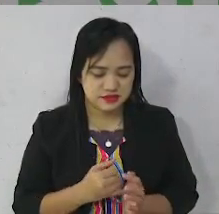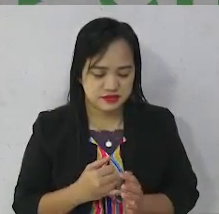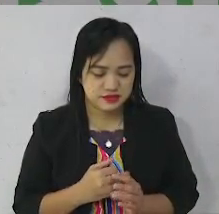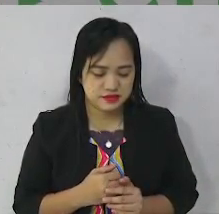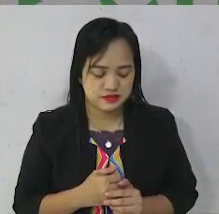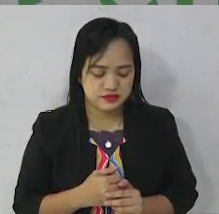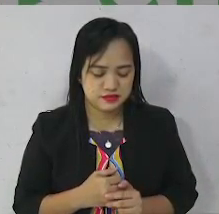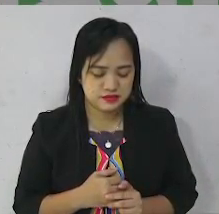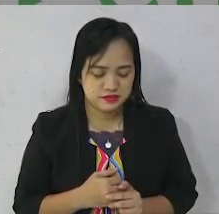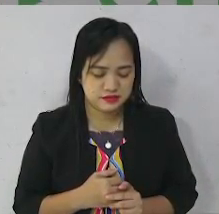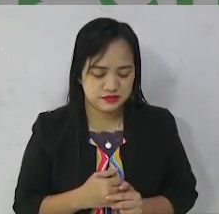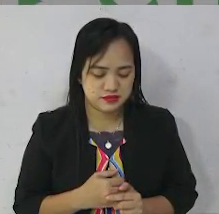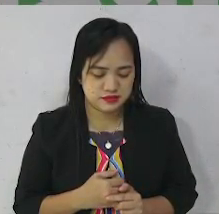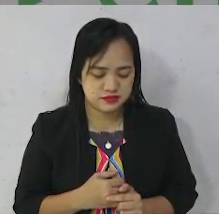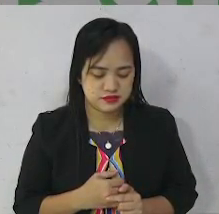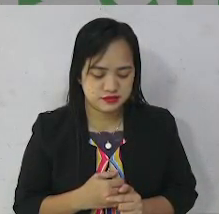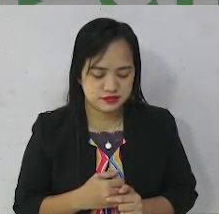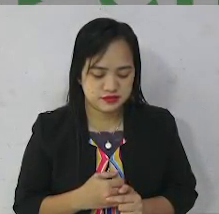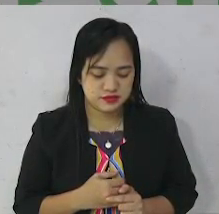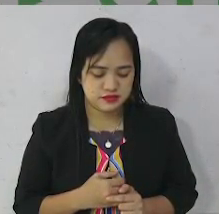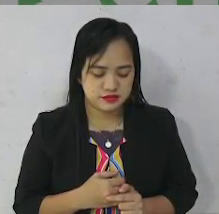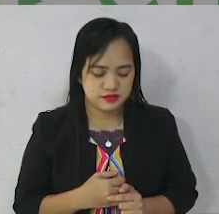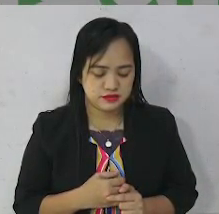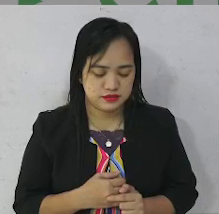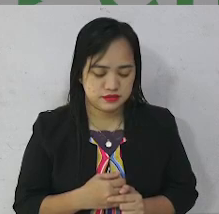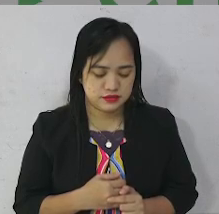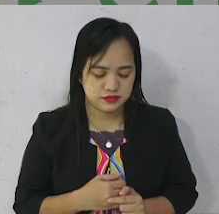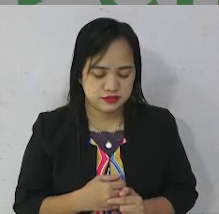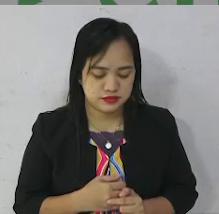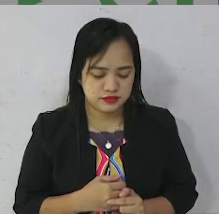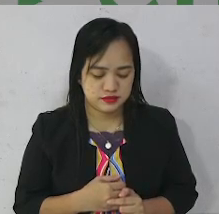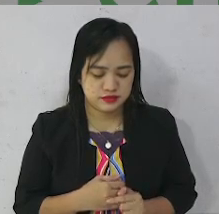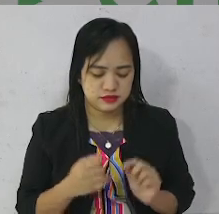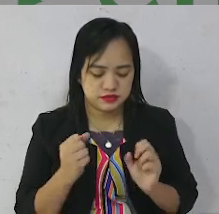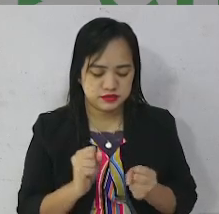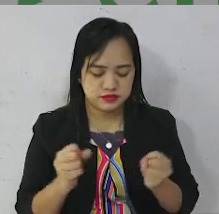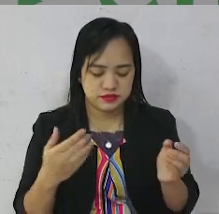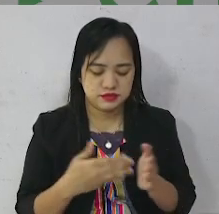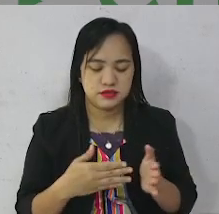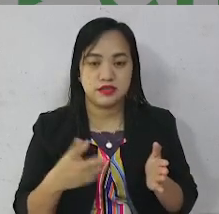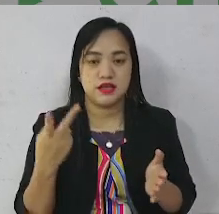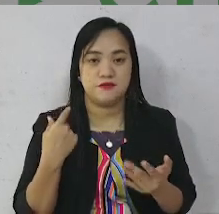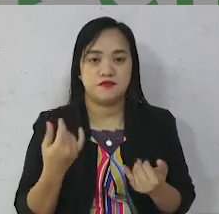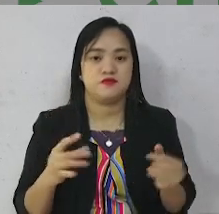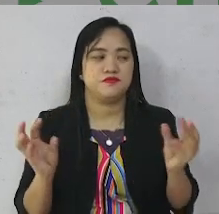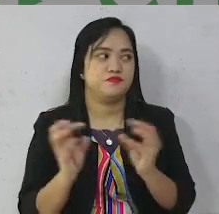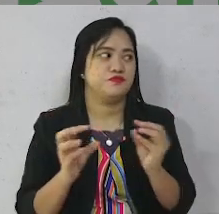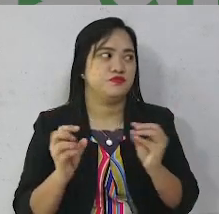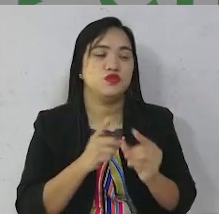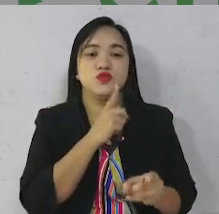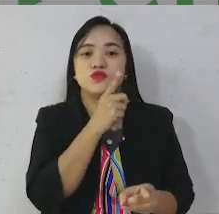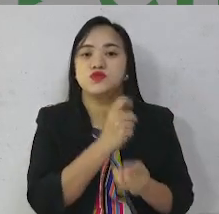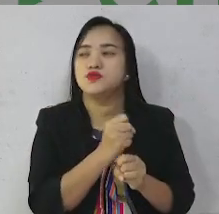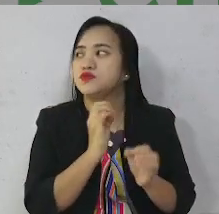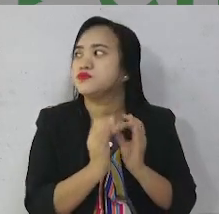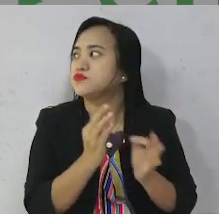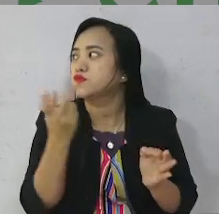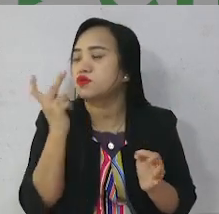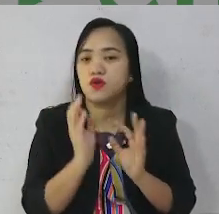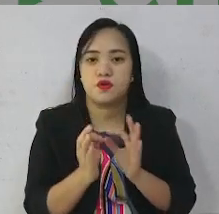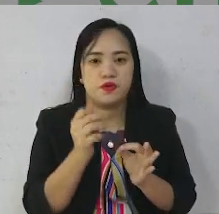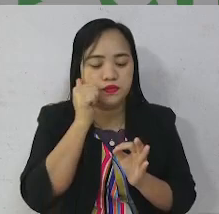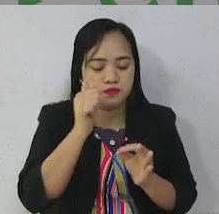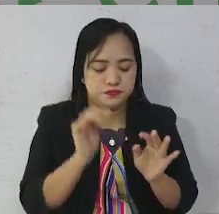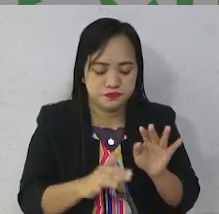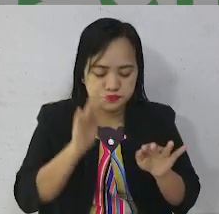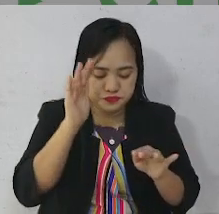Ayan ayan so again ha mga kapatid wala pong kabuluhan po ito walang ah walang katotohanan ang paghakbang sa batang